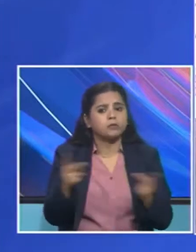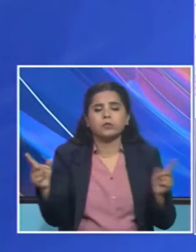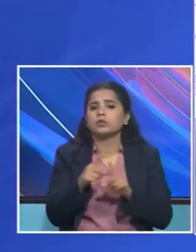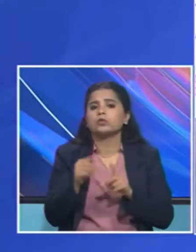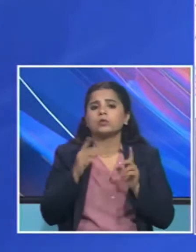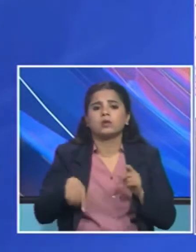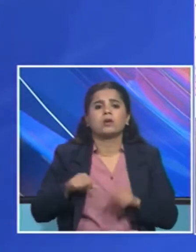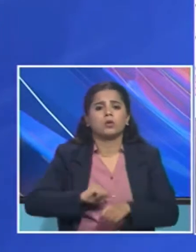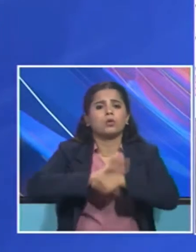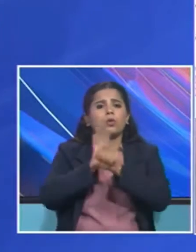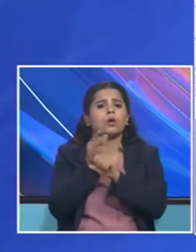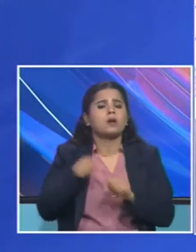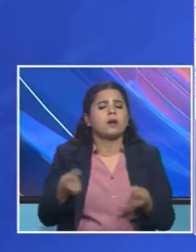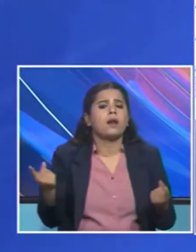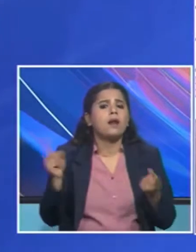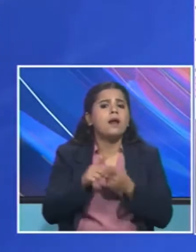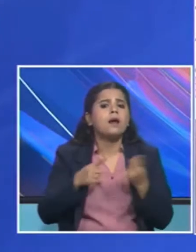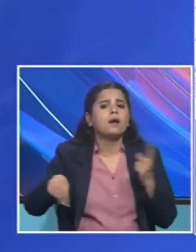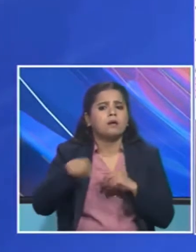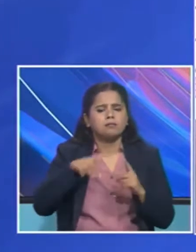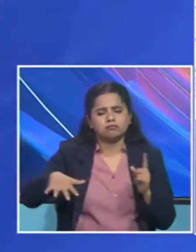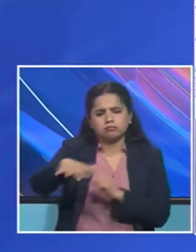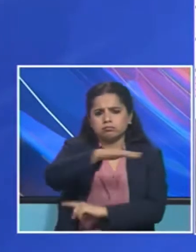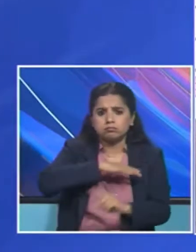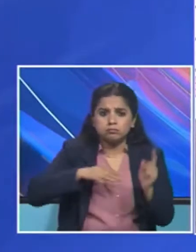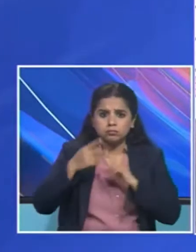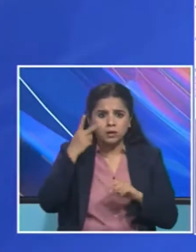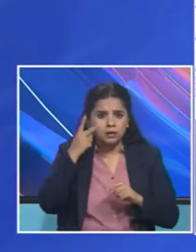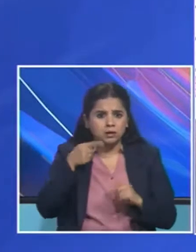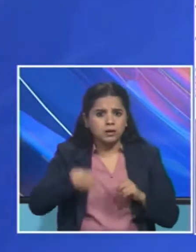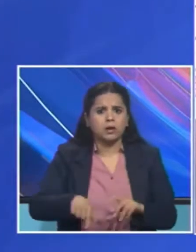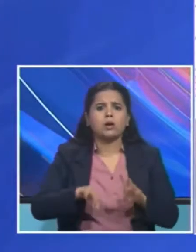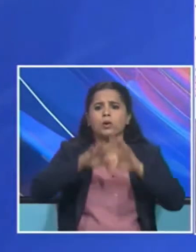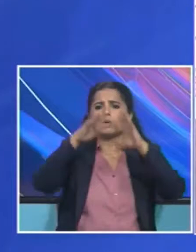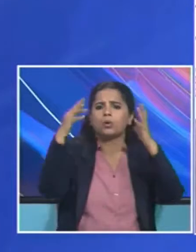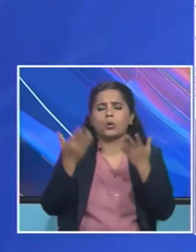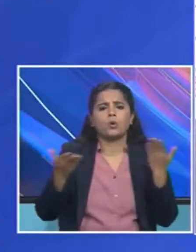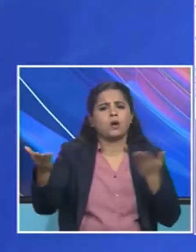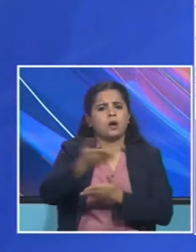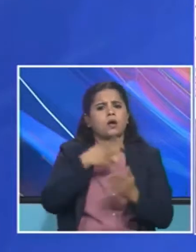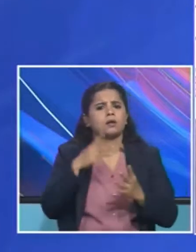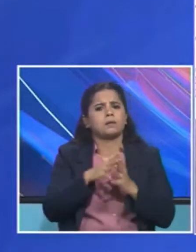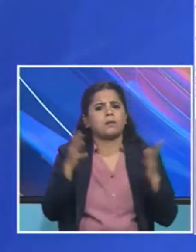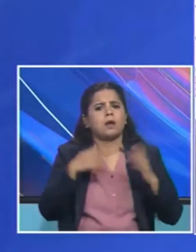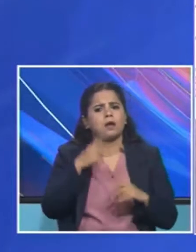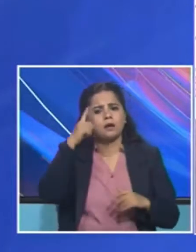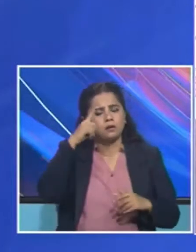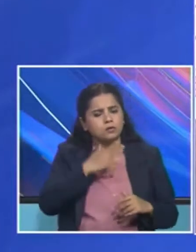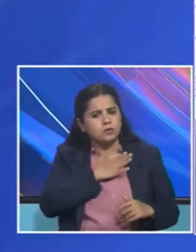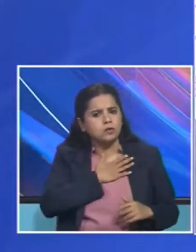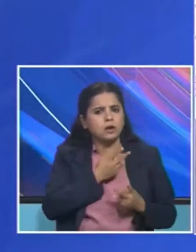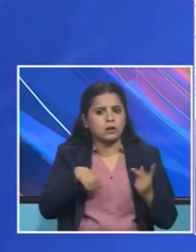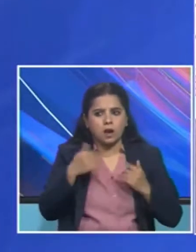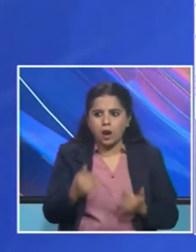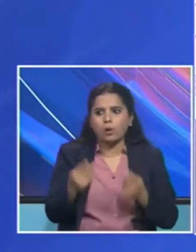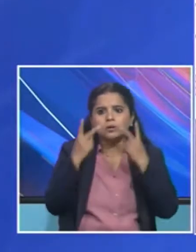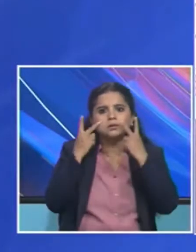कोरोना महामारी से बने माहौल में आज दुनिया भारत को नए विश्वास से देख रही